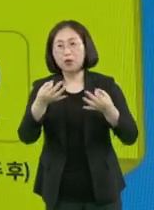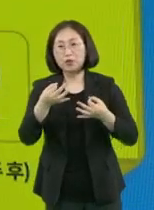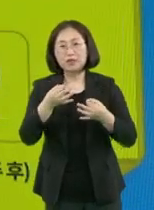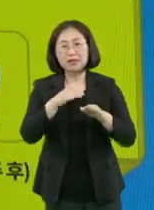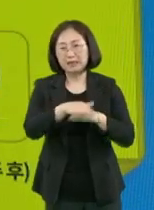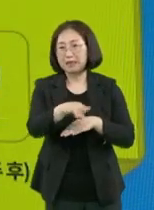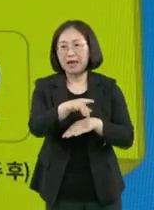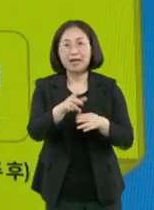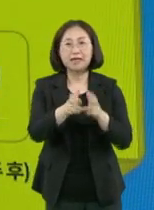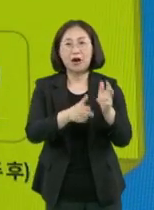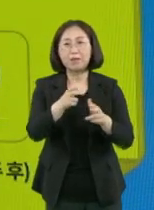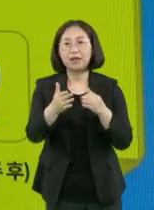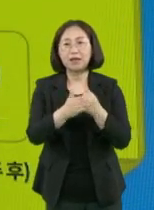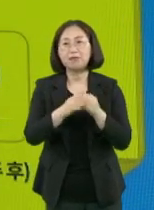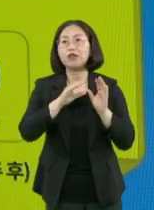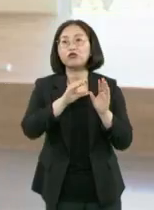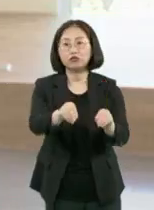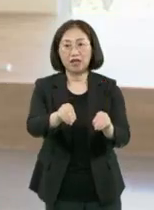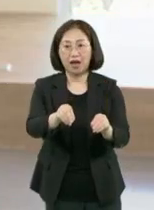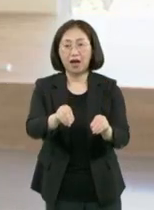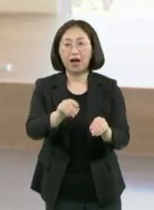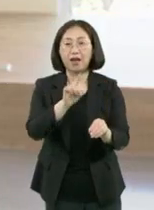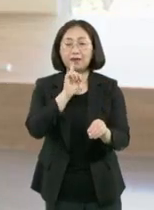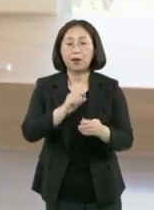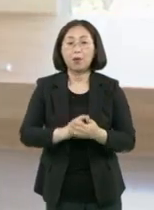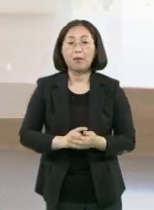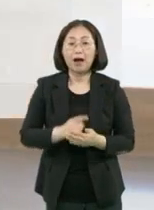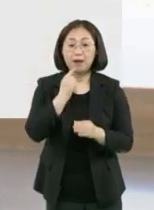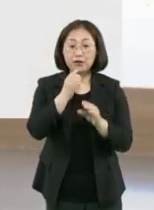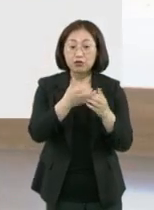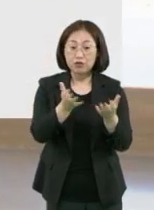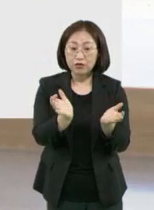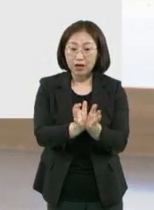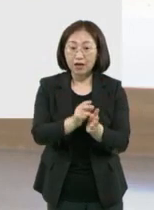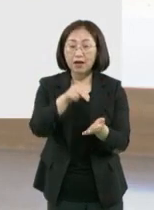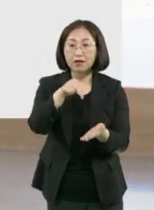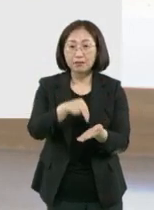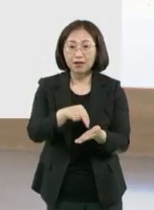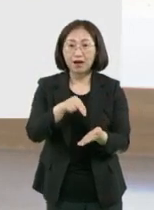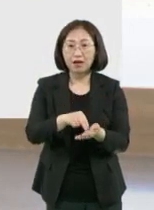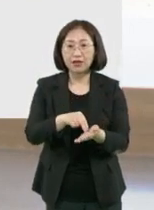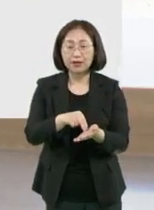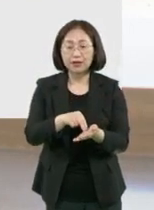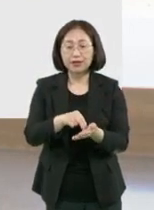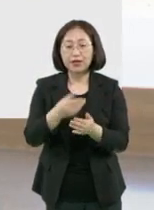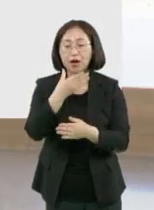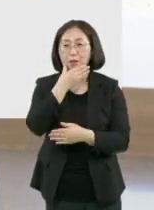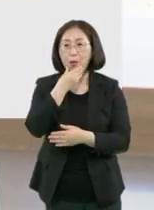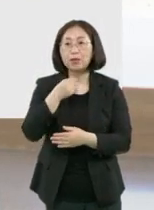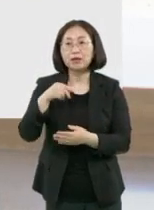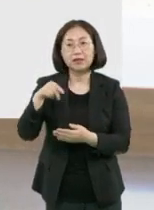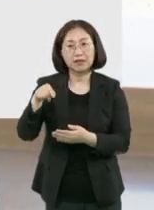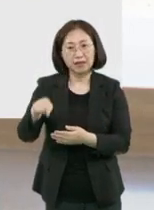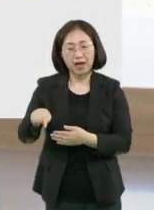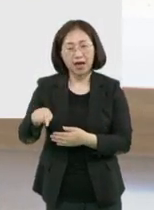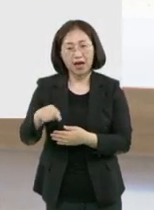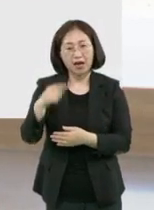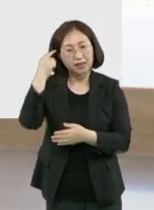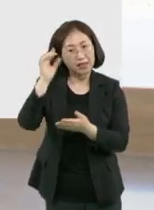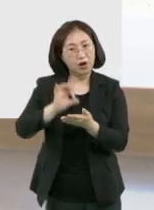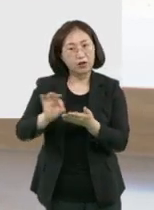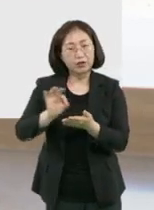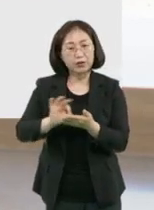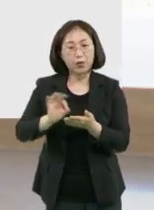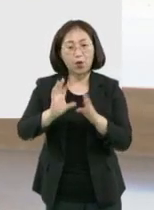규정하고 중단 의사를 밝혔습니다. 민주당의 입장에서는 그 복지 부분에 신경을 쓴다든가